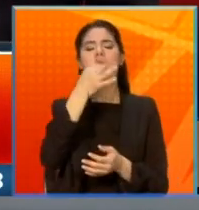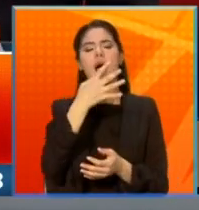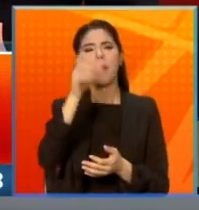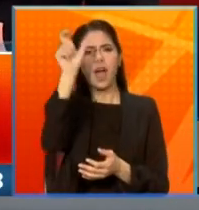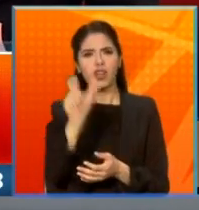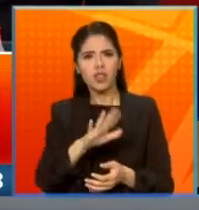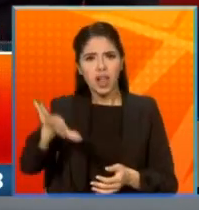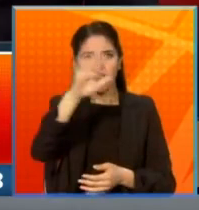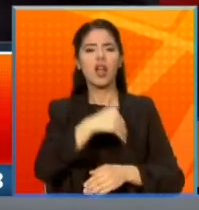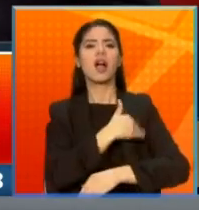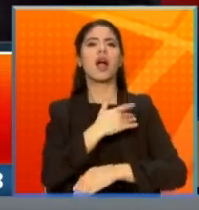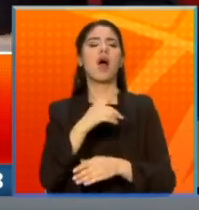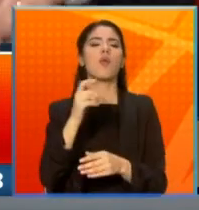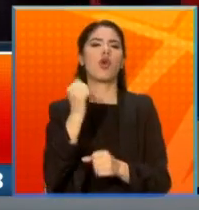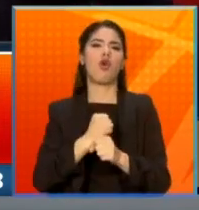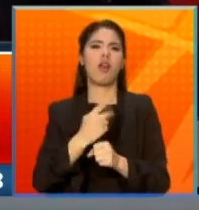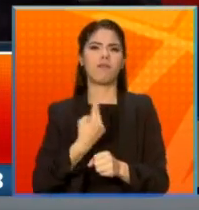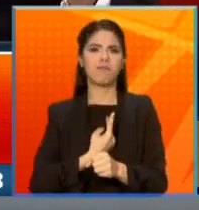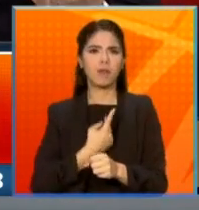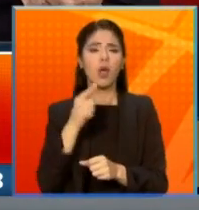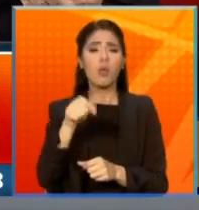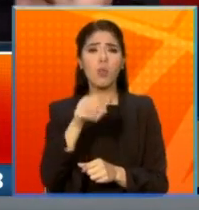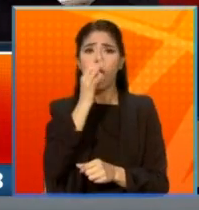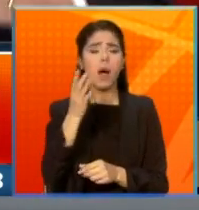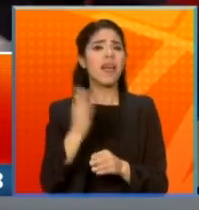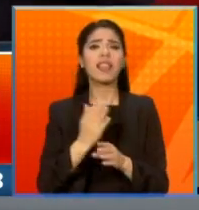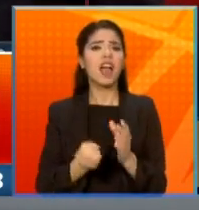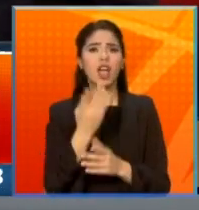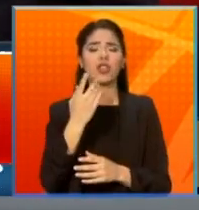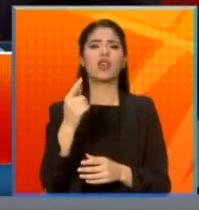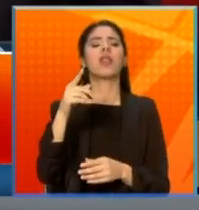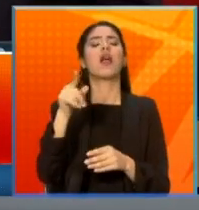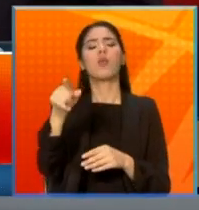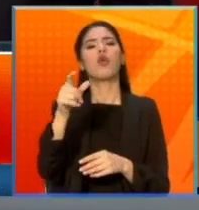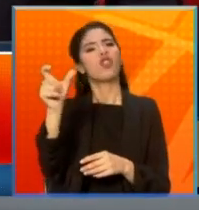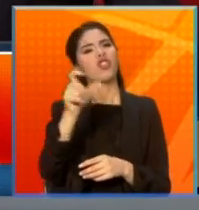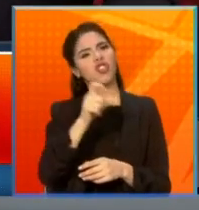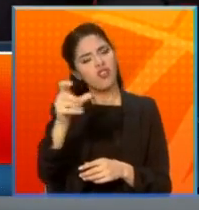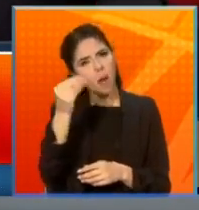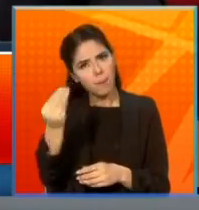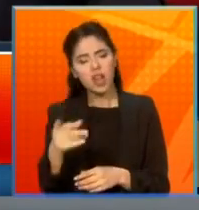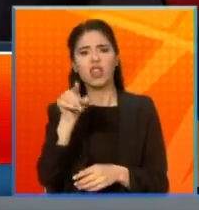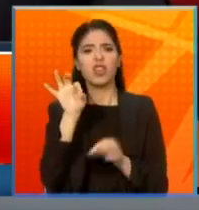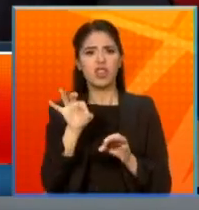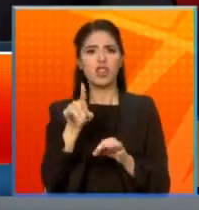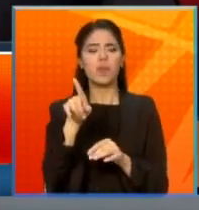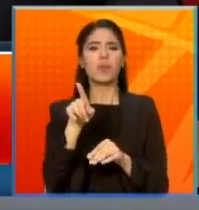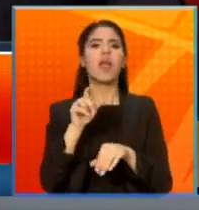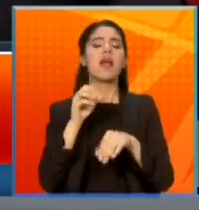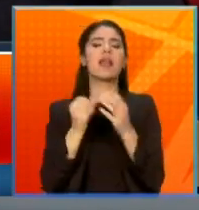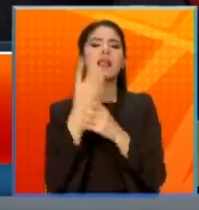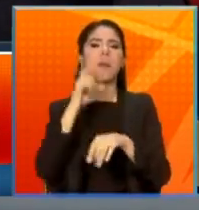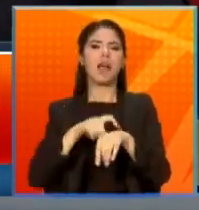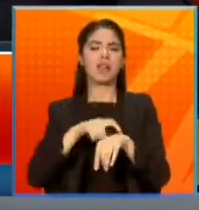kamu yararı, bir kamu görevi. O haber nereden çıktı sorusuna yanıt vereceğim demiştim, hemen onu aktaralım. Saat